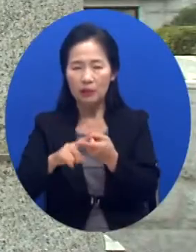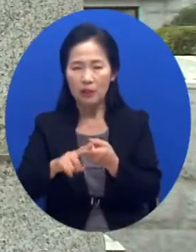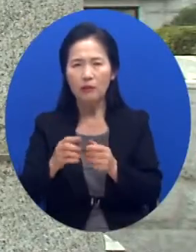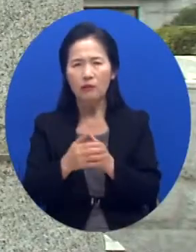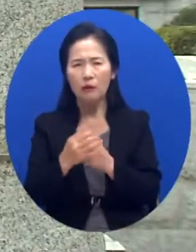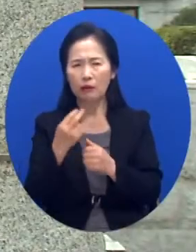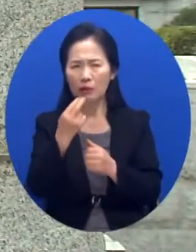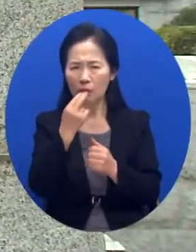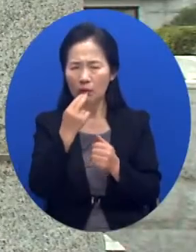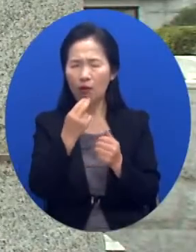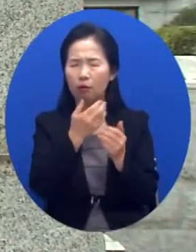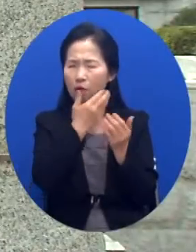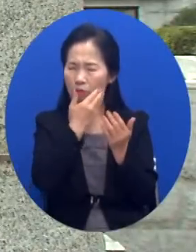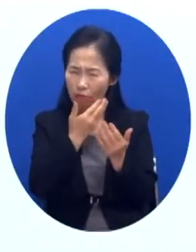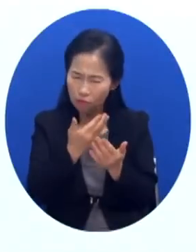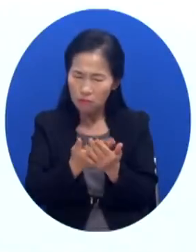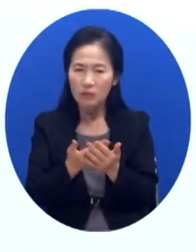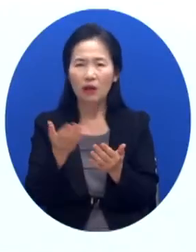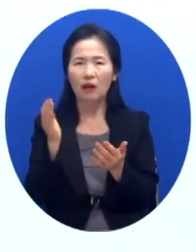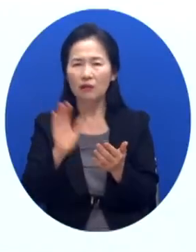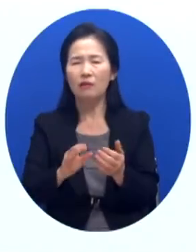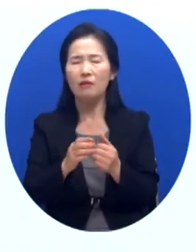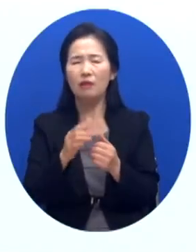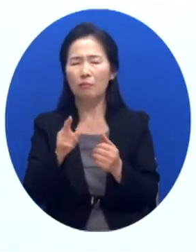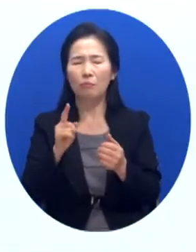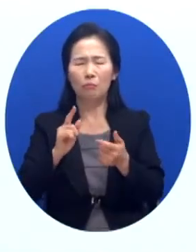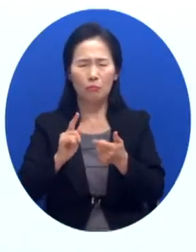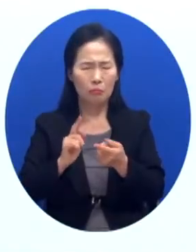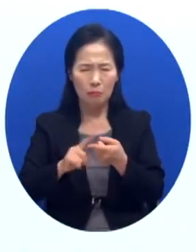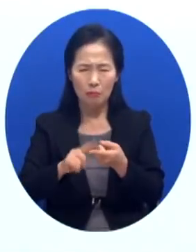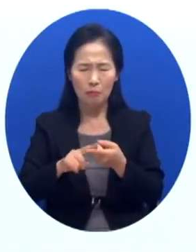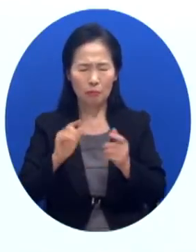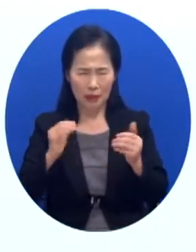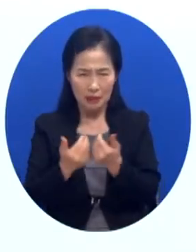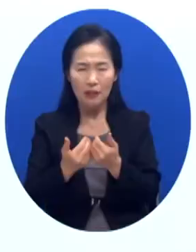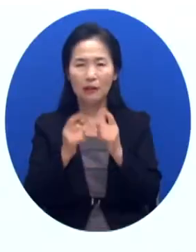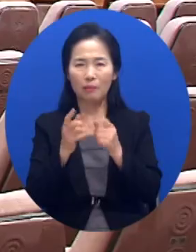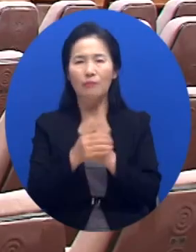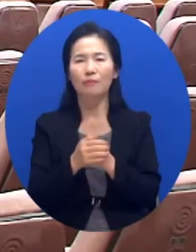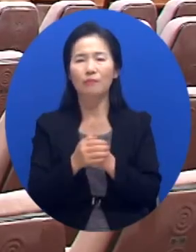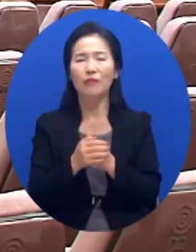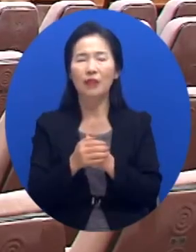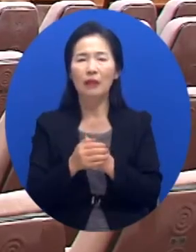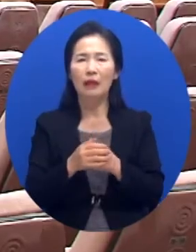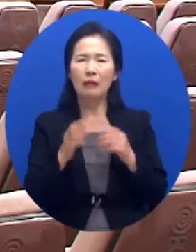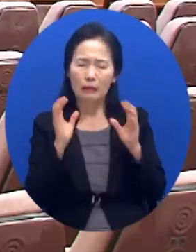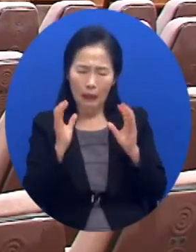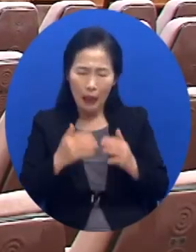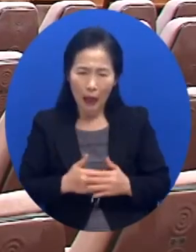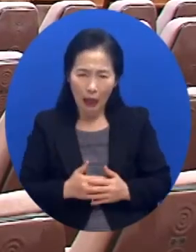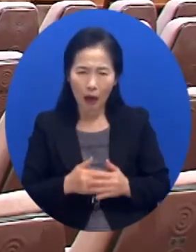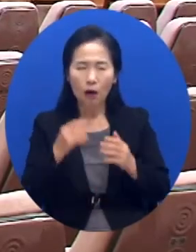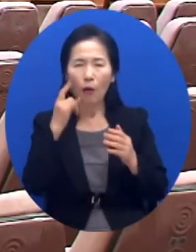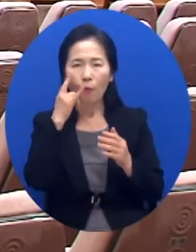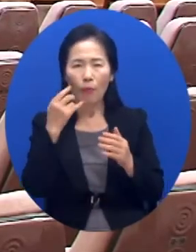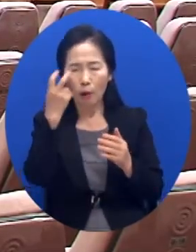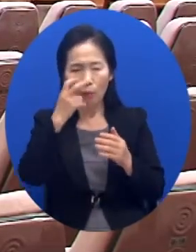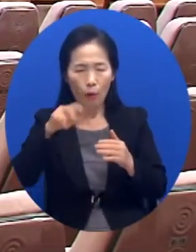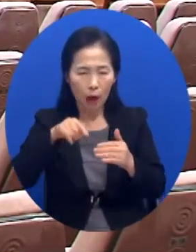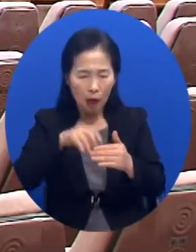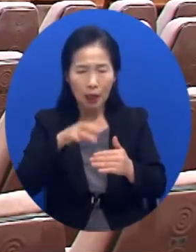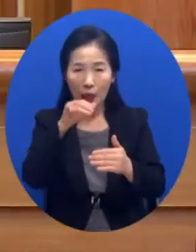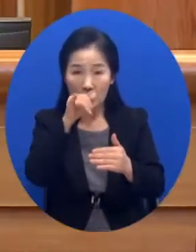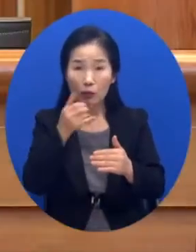를 법제화 할 것이 분명하다 며 강력히 반대한다 고 밝혔습니다 이어 태아는 어머니의 보고 아래 있다 하더라도